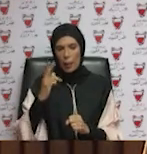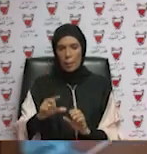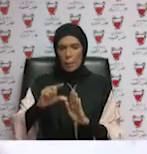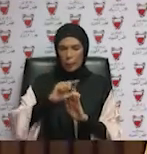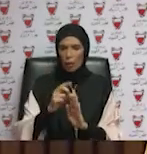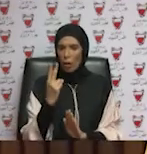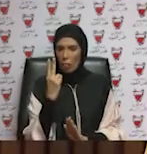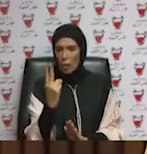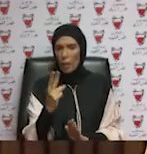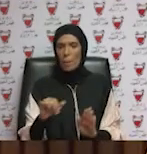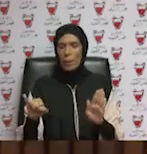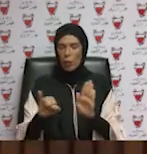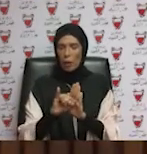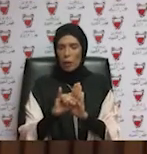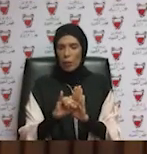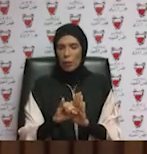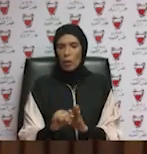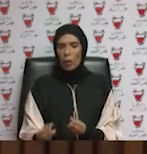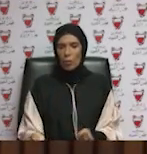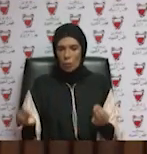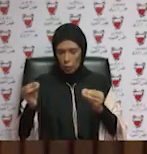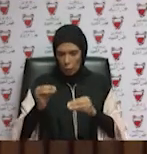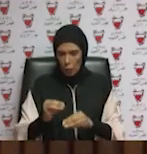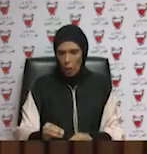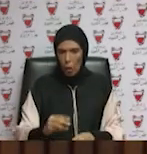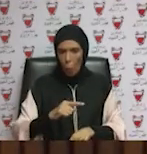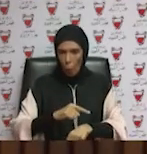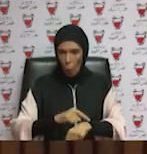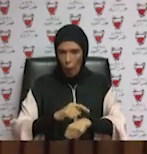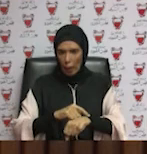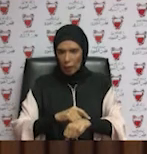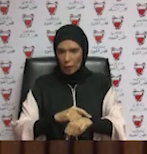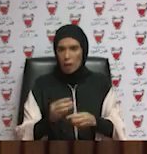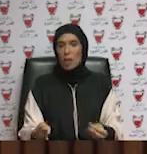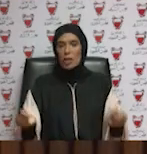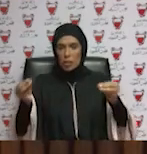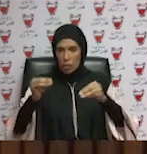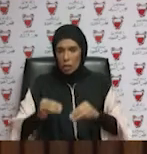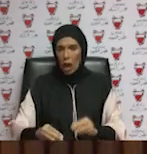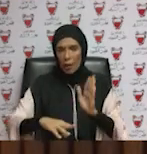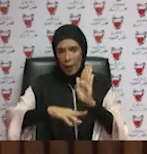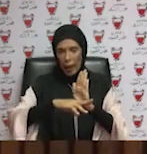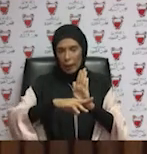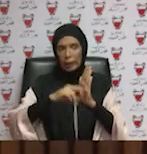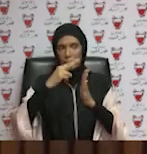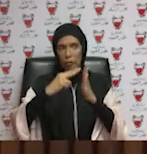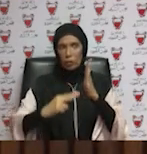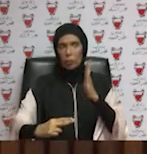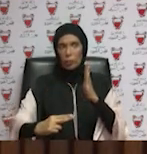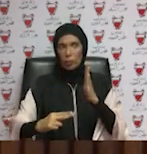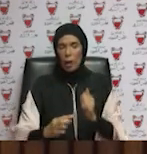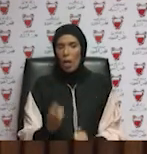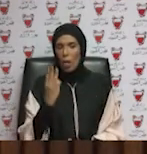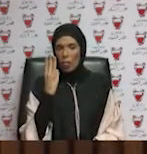من مادتين، تضمنت المادة الأولى زيارة مدة الترخيص الممنوحة في مجال ممارسة الصيد إلى